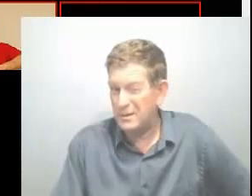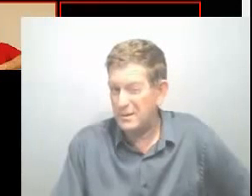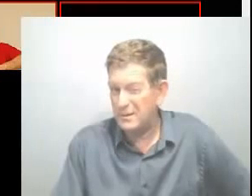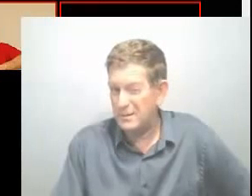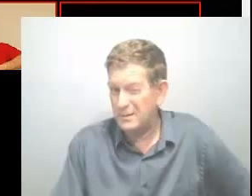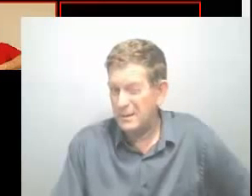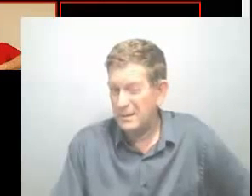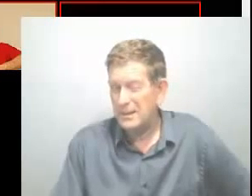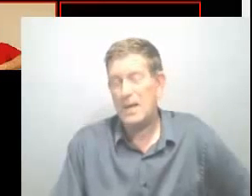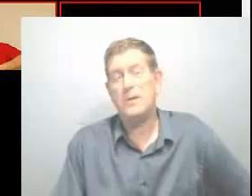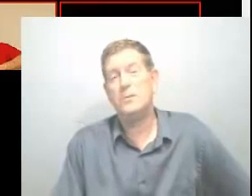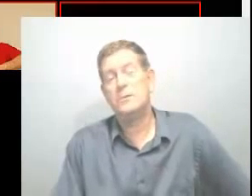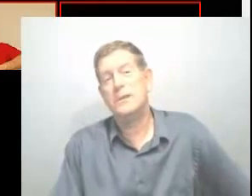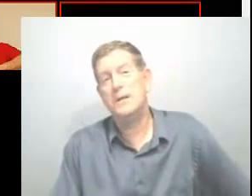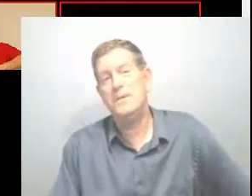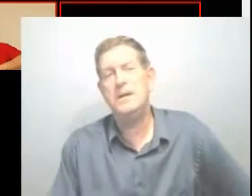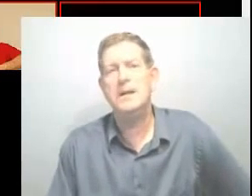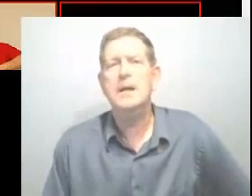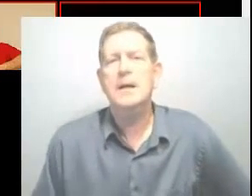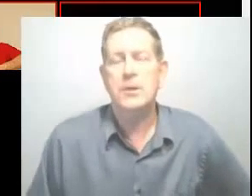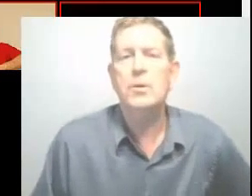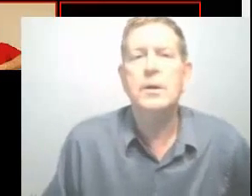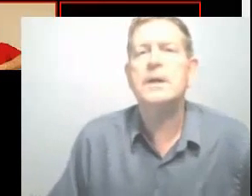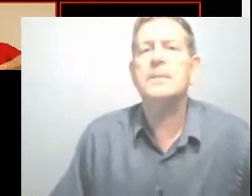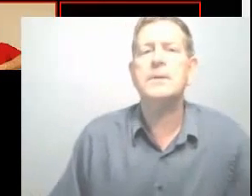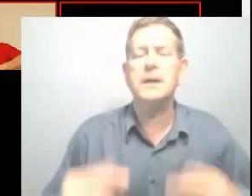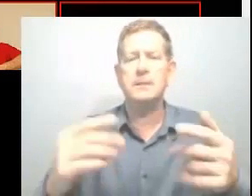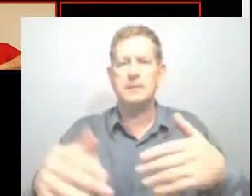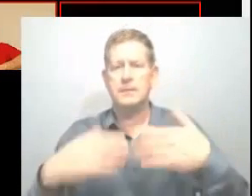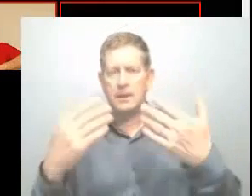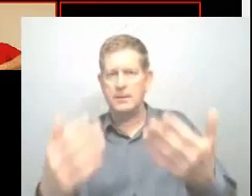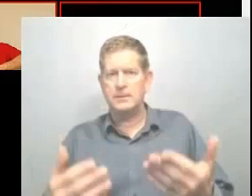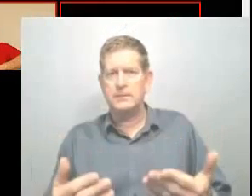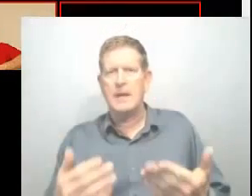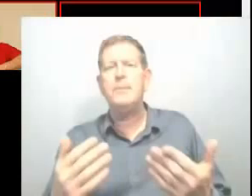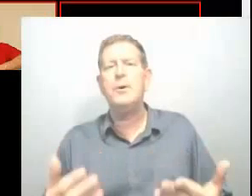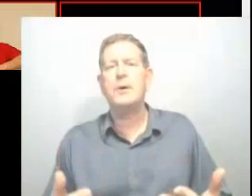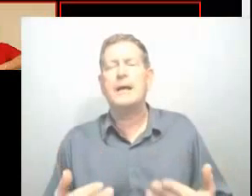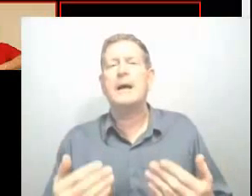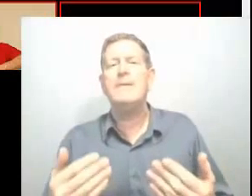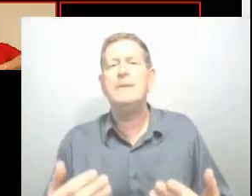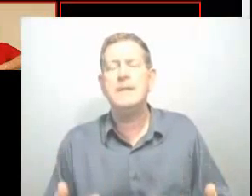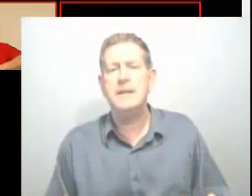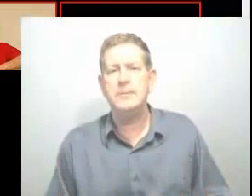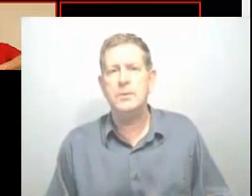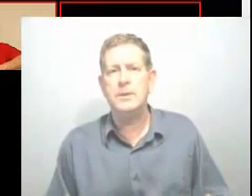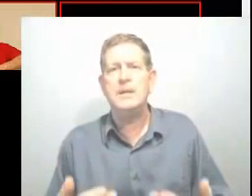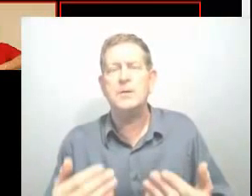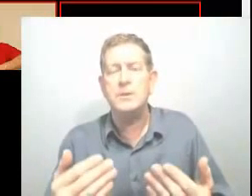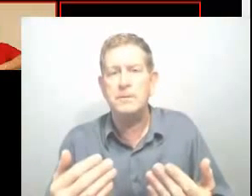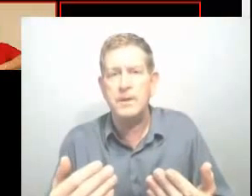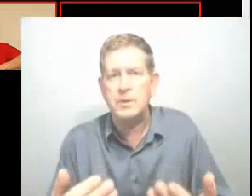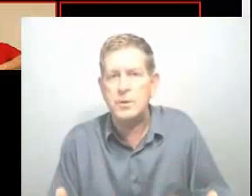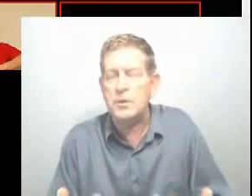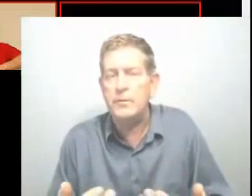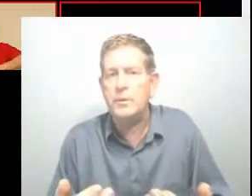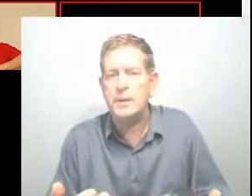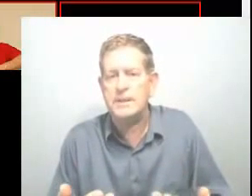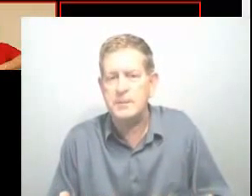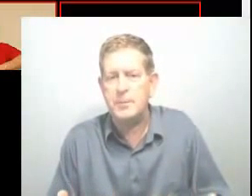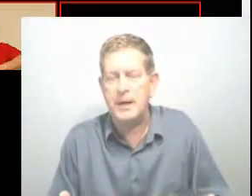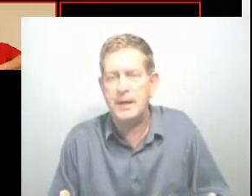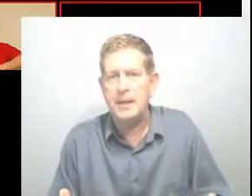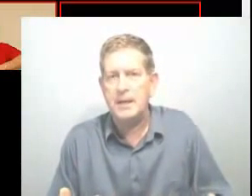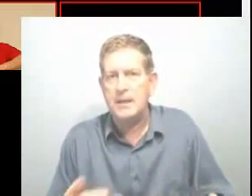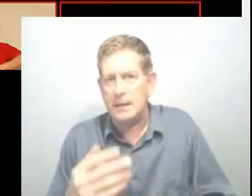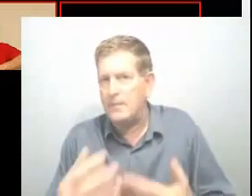l'appartement. La ville. Ah non, c'est la ville. Donc, comme ça, d'abord, révisez les mots, identifiez ceux que vous ne